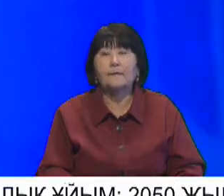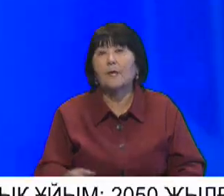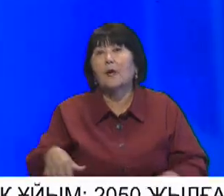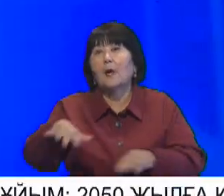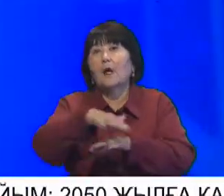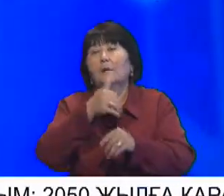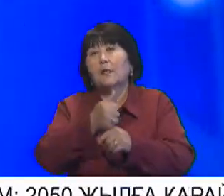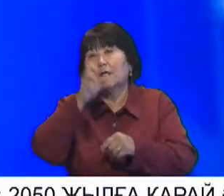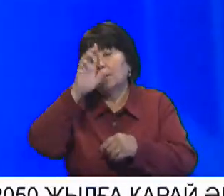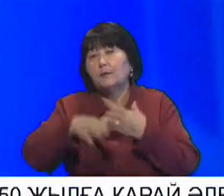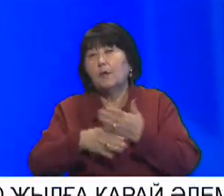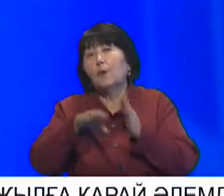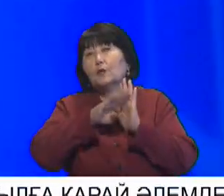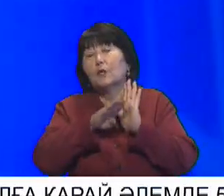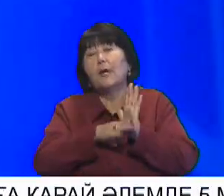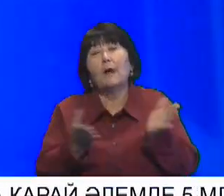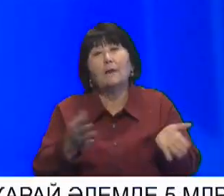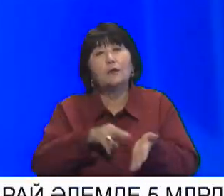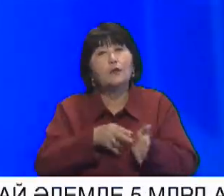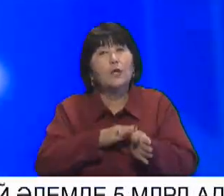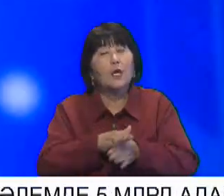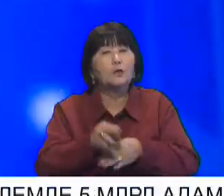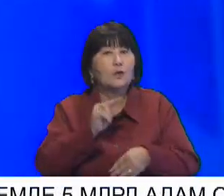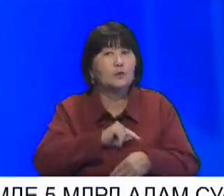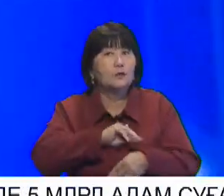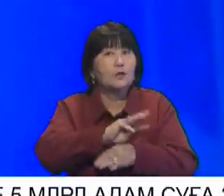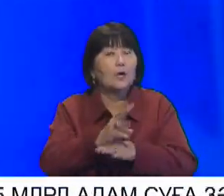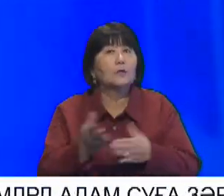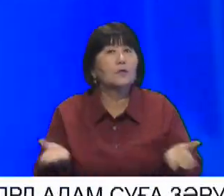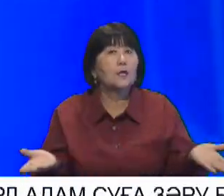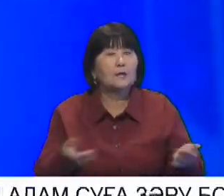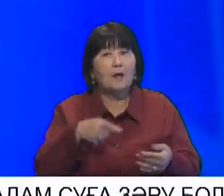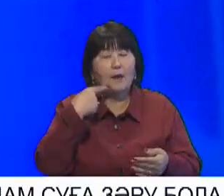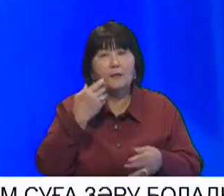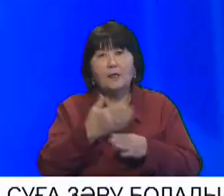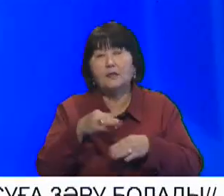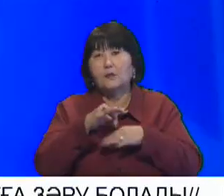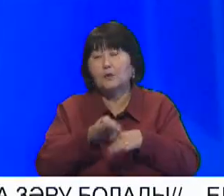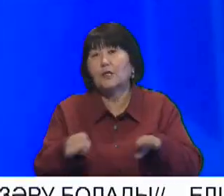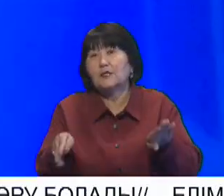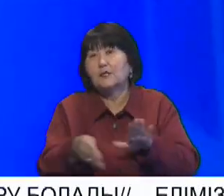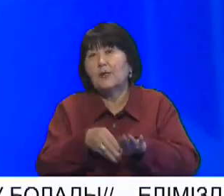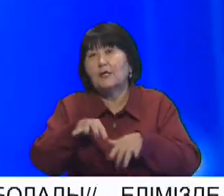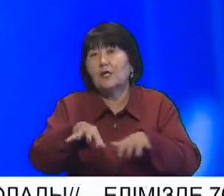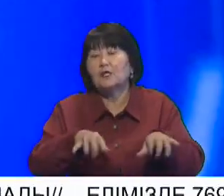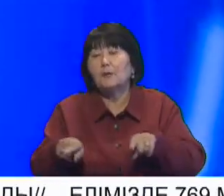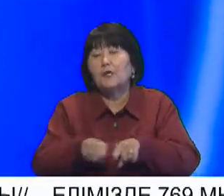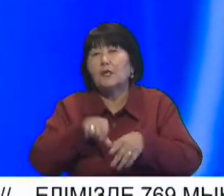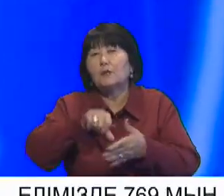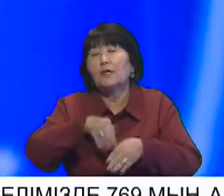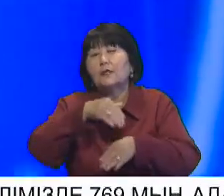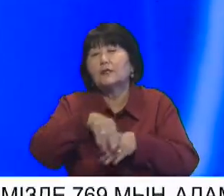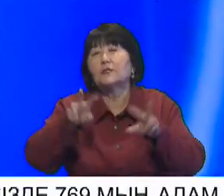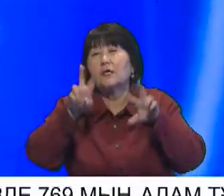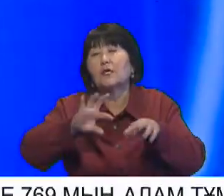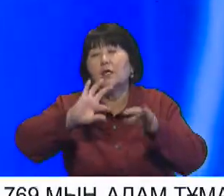Аймақта мемлекеттік қолдау бағдарламалары қалай жүзеге асуда, жұмыспен қамту жай қалай, аталған салада жүргізілген сыбайлас жемқорлық тәуекелдеріне сыртқы